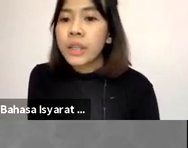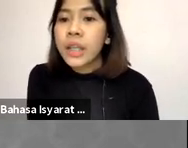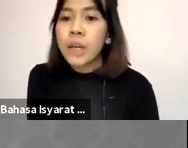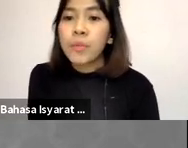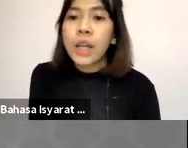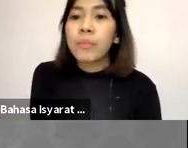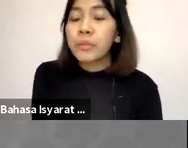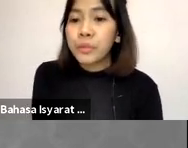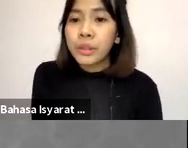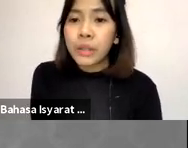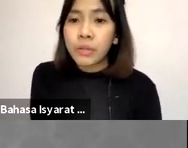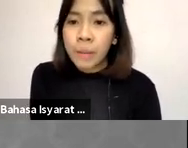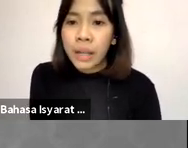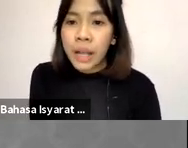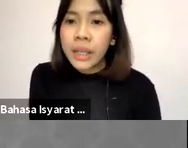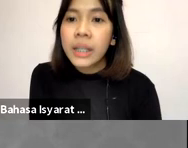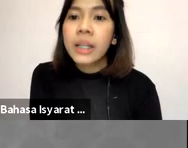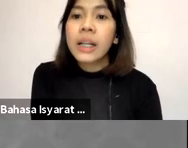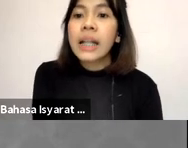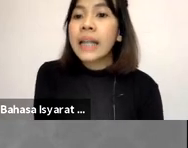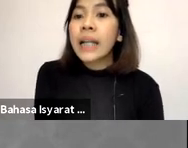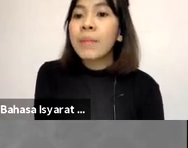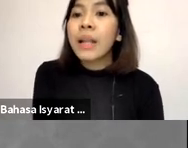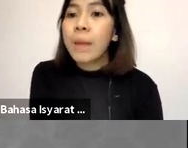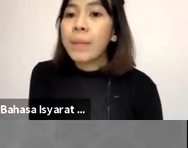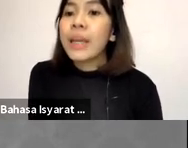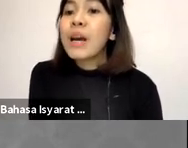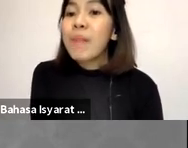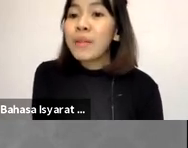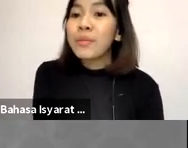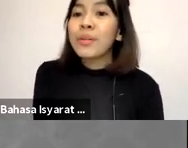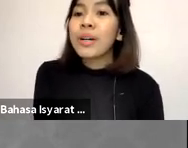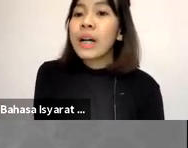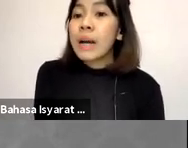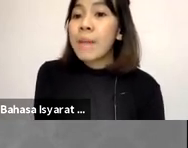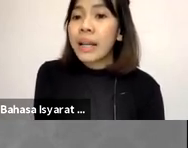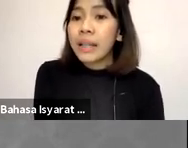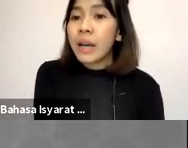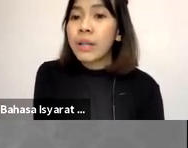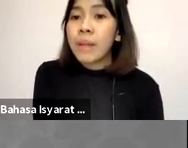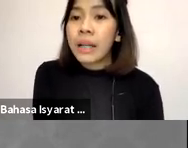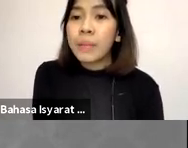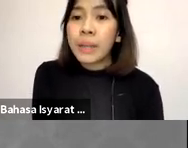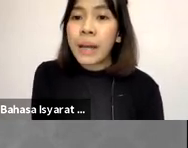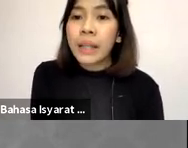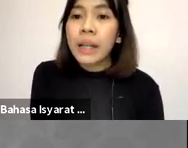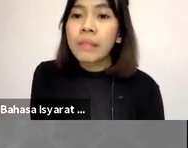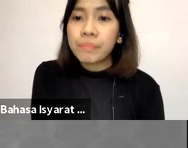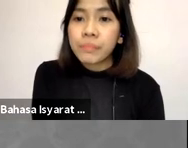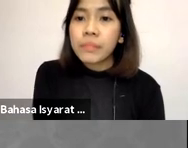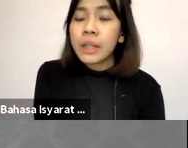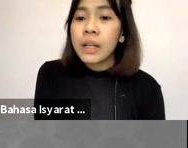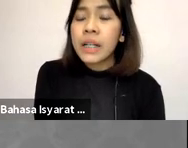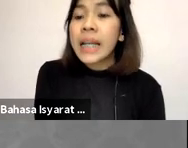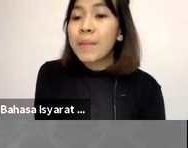berdiskusi kemudian menyusun satu sama lain dan saling melengkapi baru kemarin Tahun kemarin lebih tepatnya